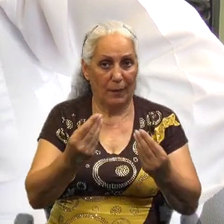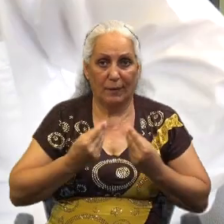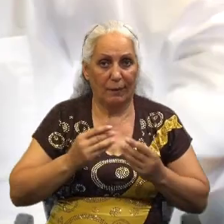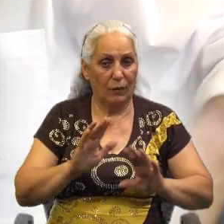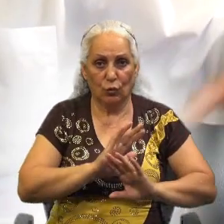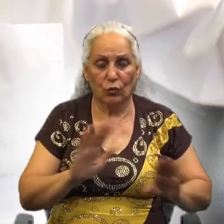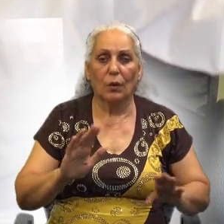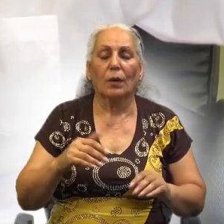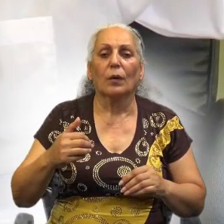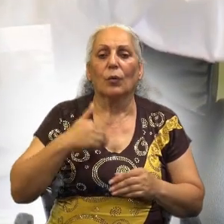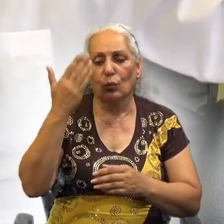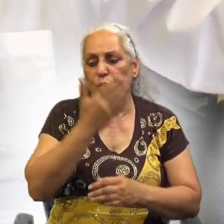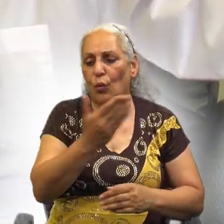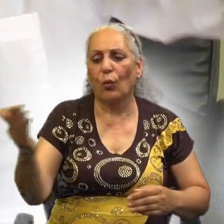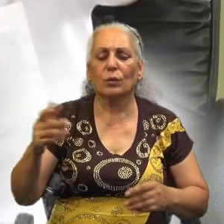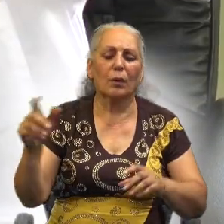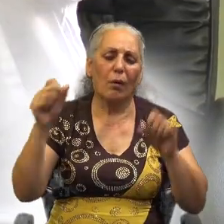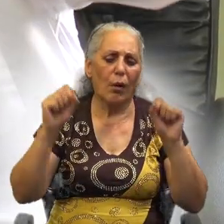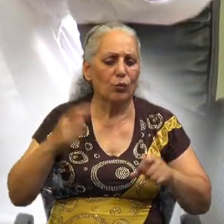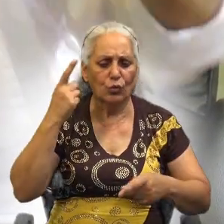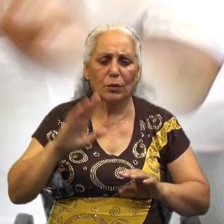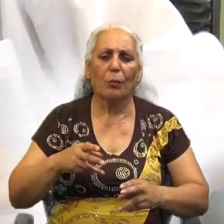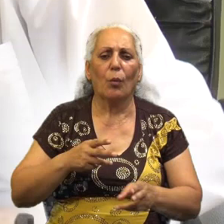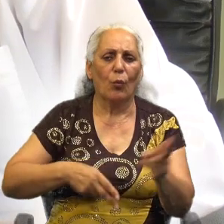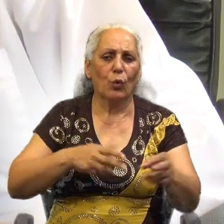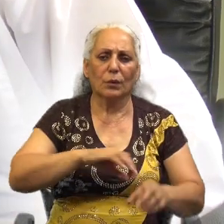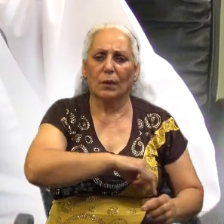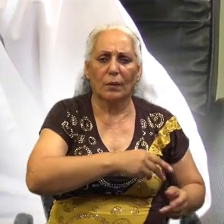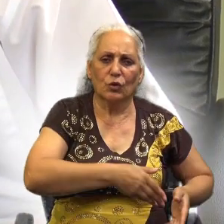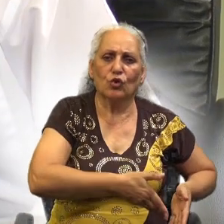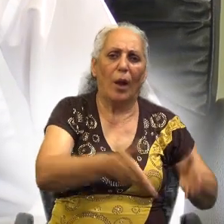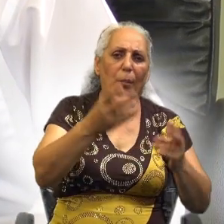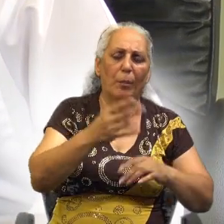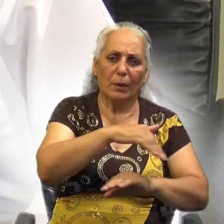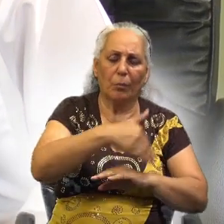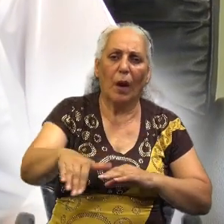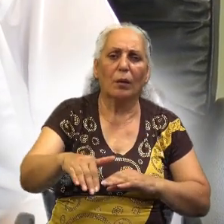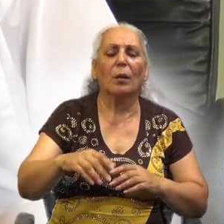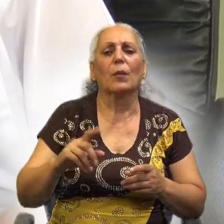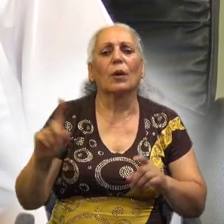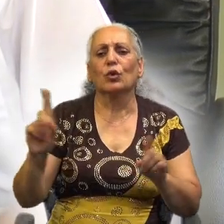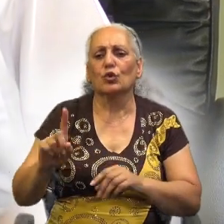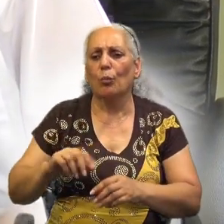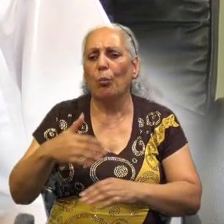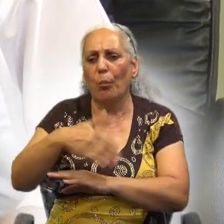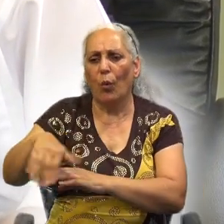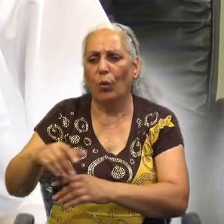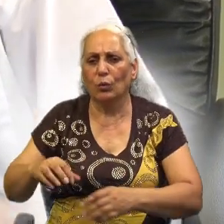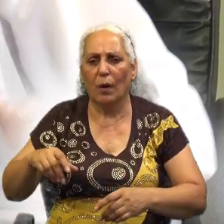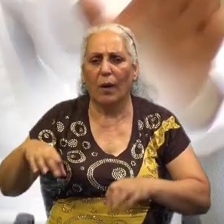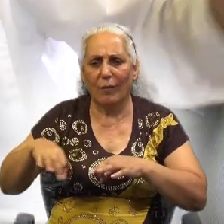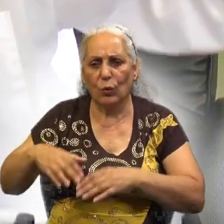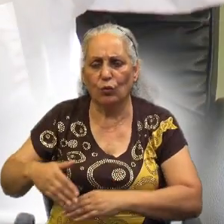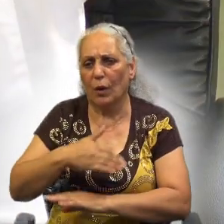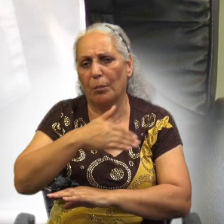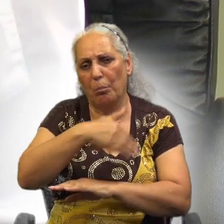ունեն։ Կենտրոնական ճանապարհ փակենք, երկաթգիծ փակենք, ես այդ գաղափարին դեմ եմ միանշանակ, բայց ոչ մեկը չի ուզում,